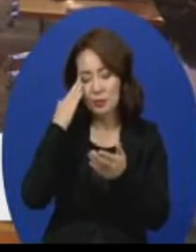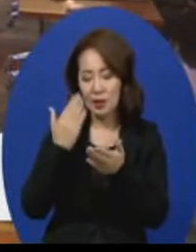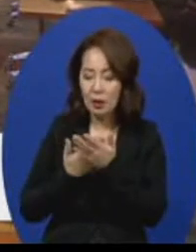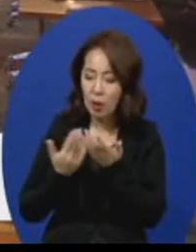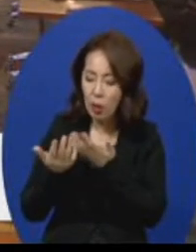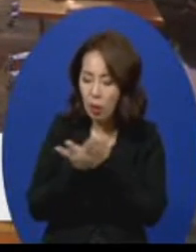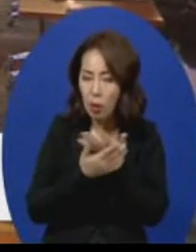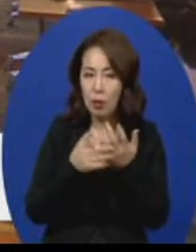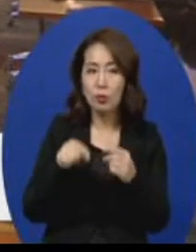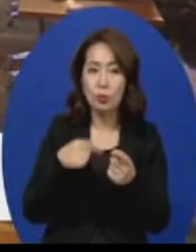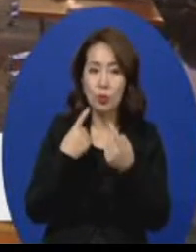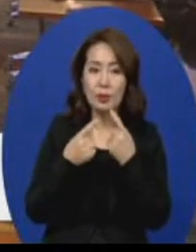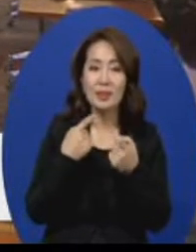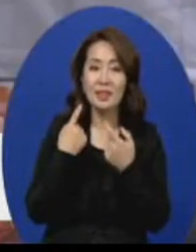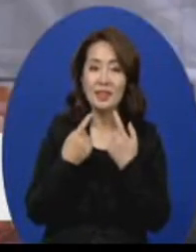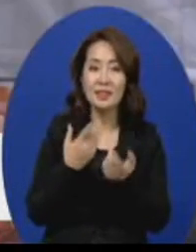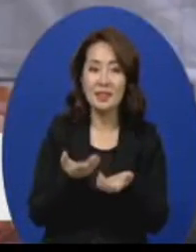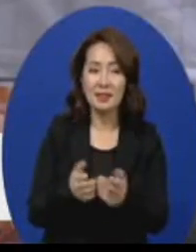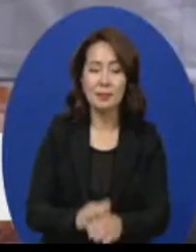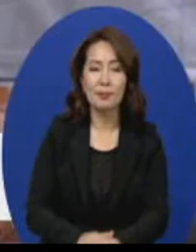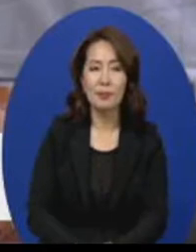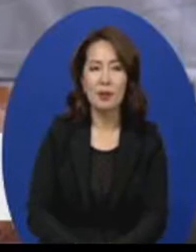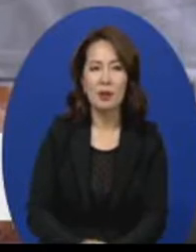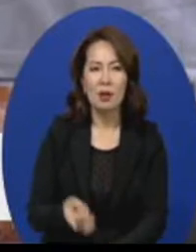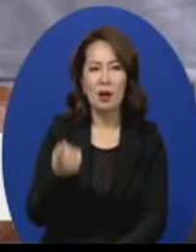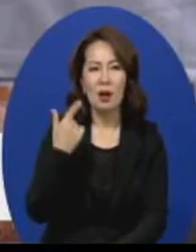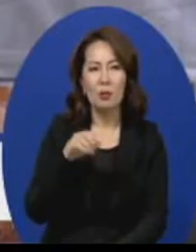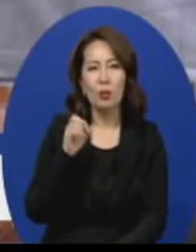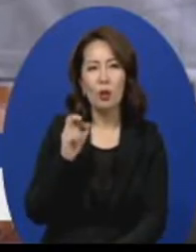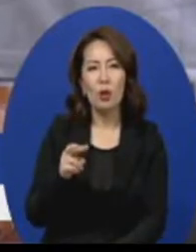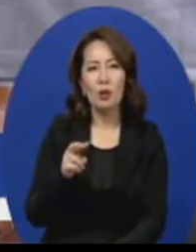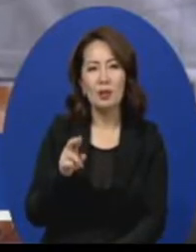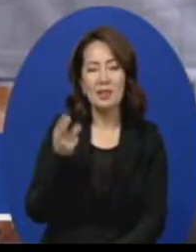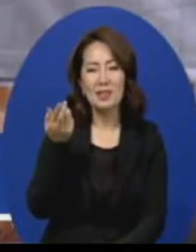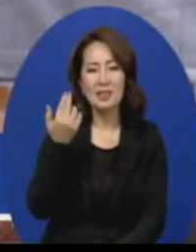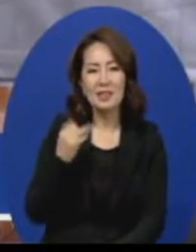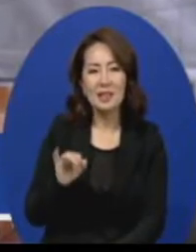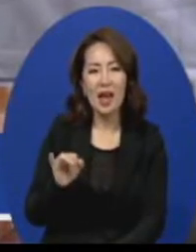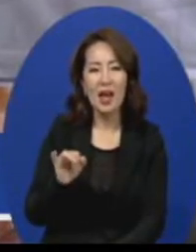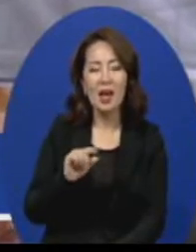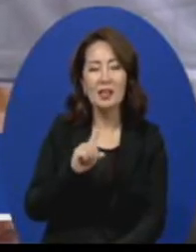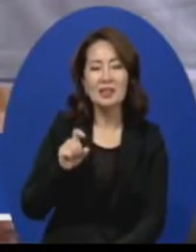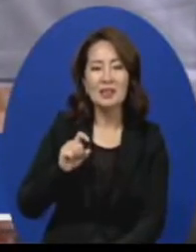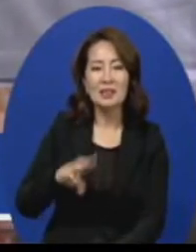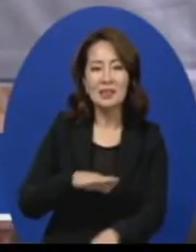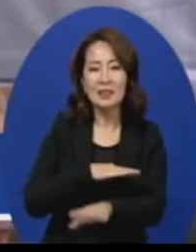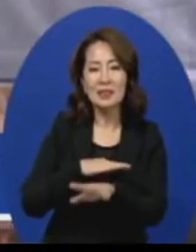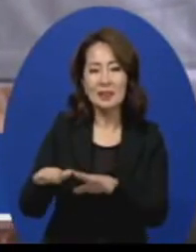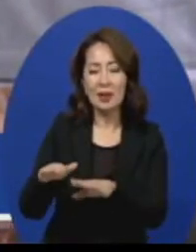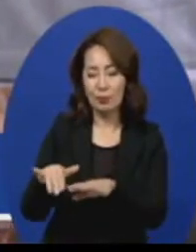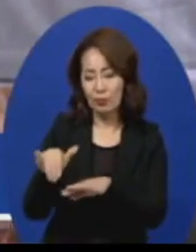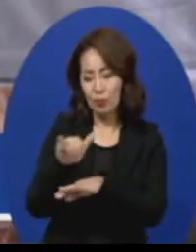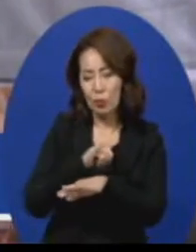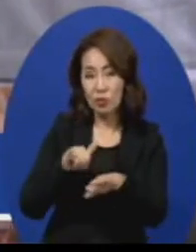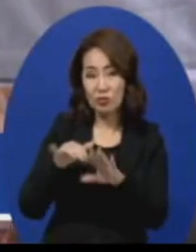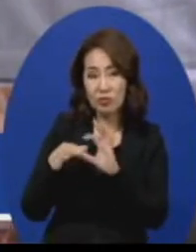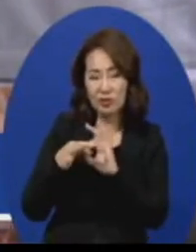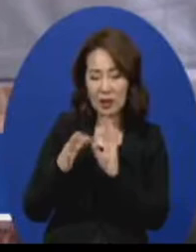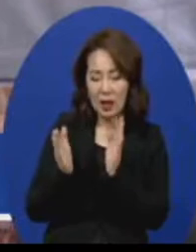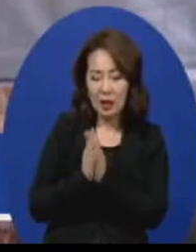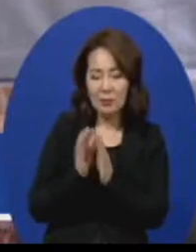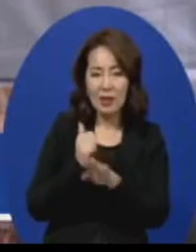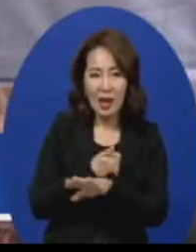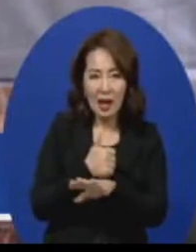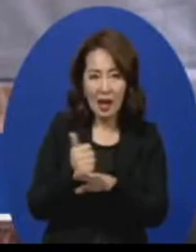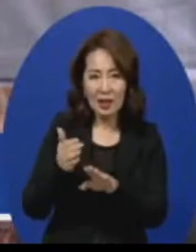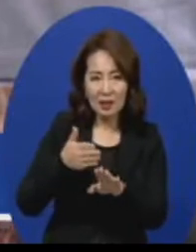сонлууд өнөөдрийн хурлаар яригдсан байна. Хамгийн гол нь цайны замын орнуудын хамтарсан аялал жуулчлалын маршрутыг